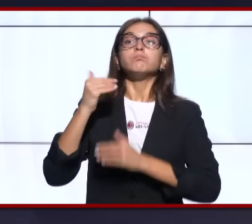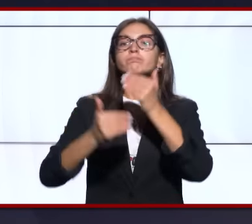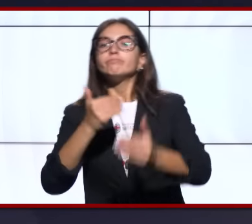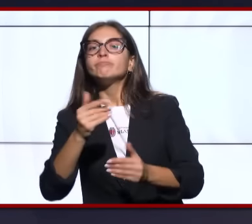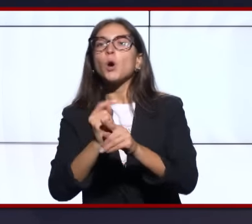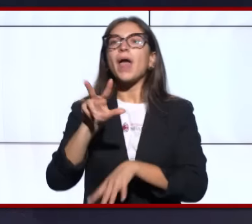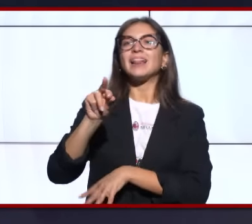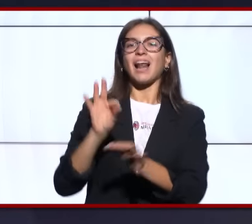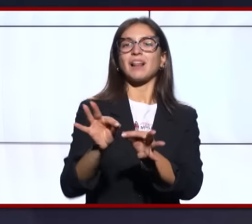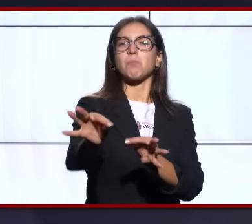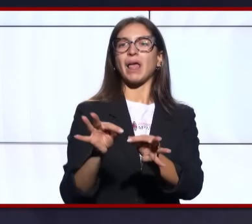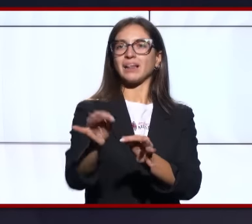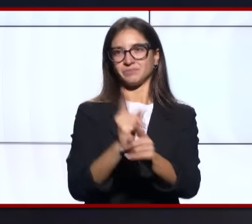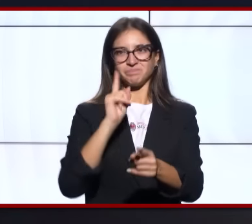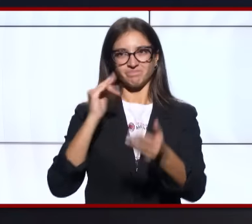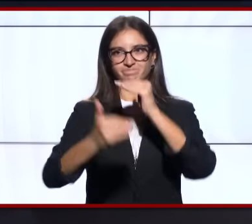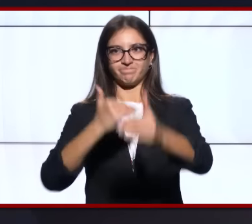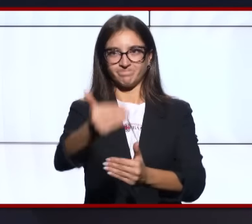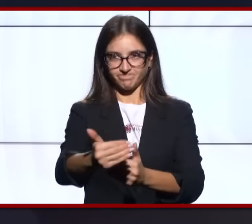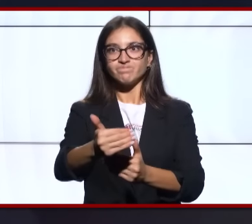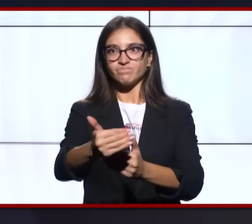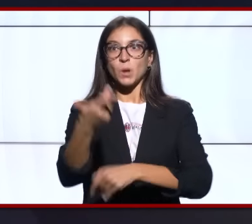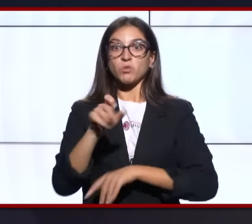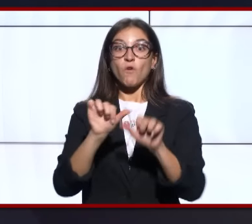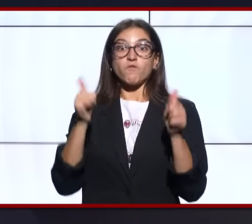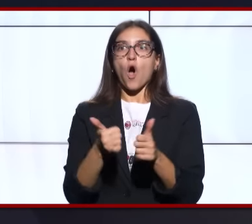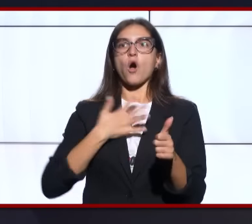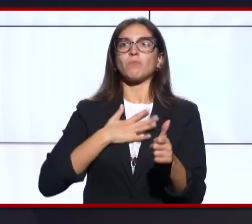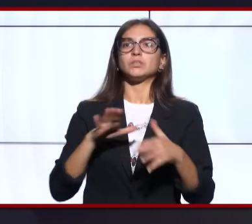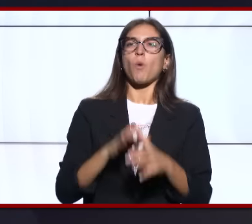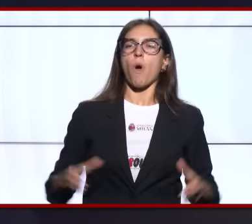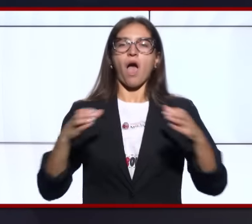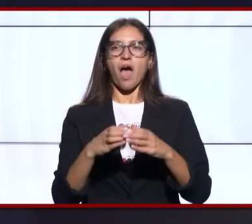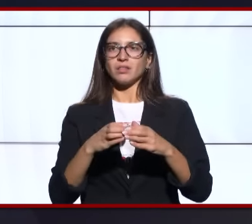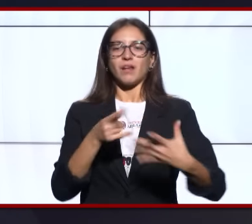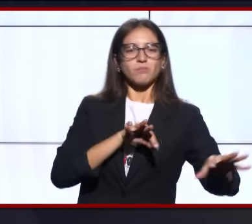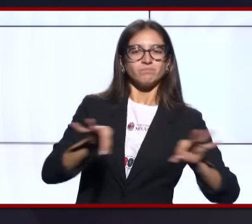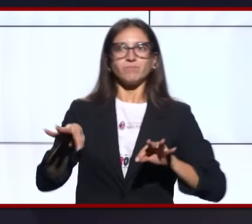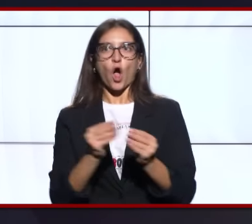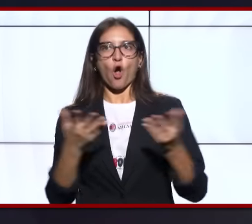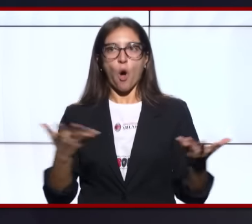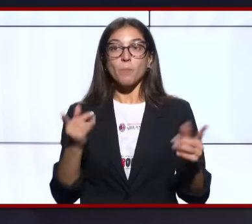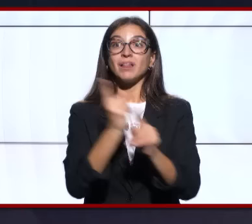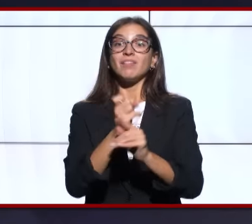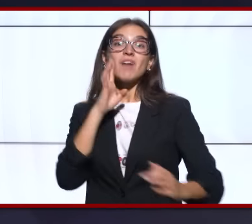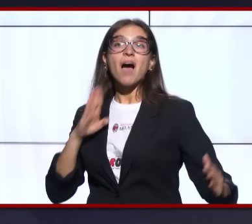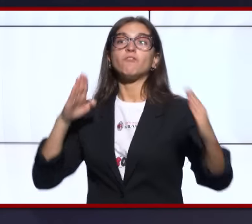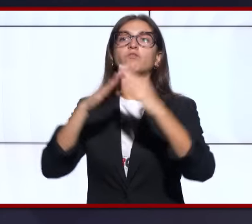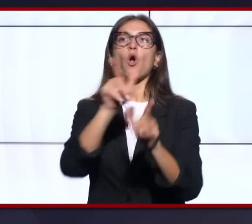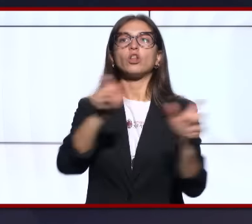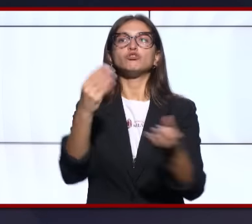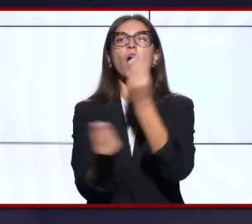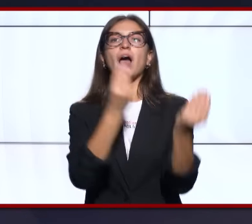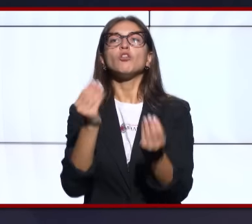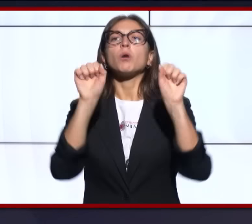m la nostra Celta la forma come come dobbiamo affrontare un blocco che normalmente si